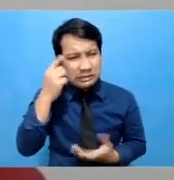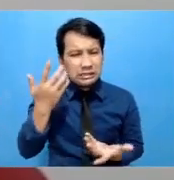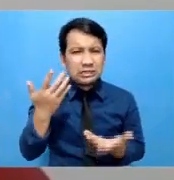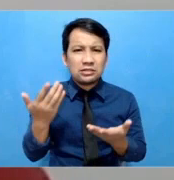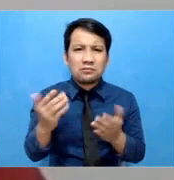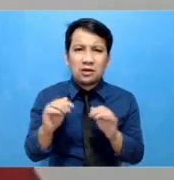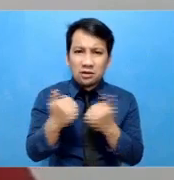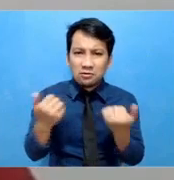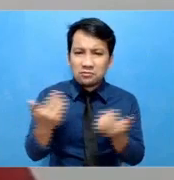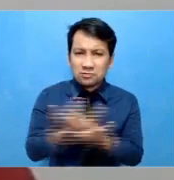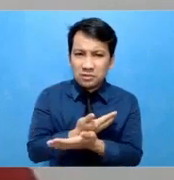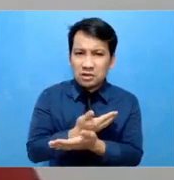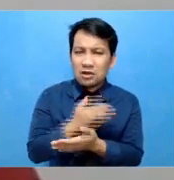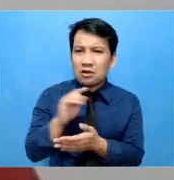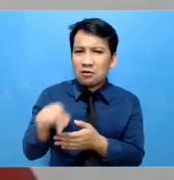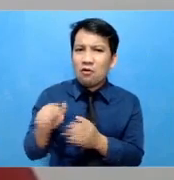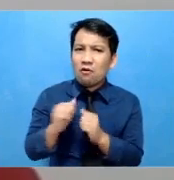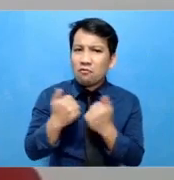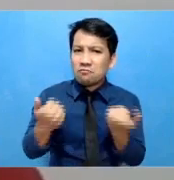para-paraan na